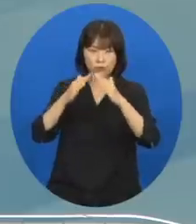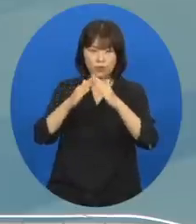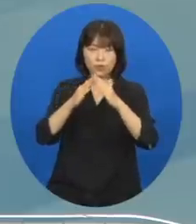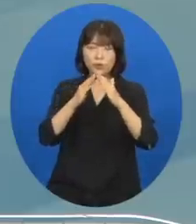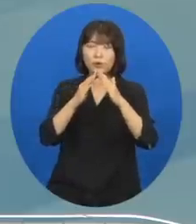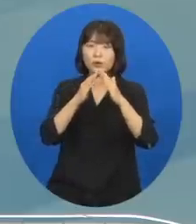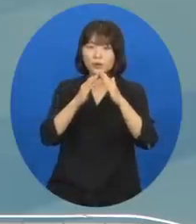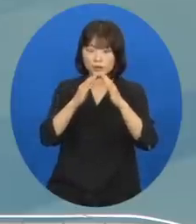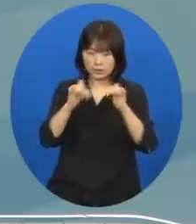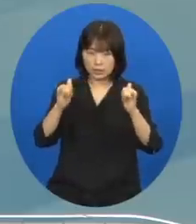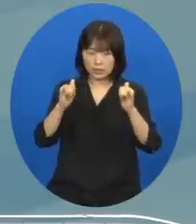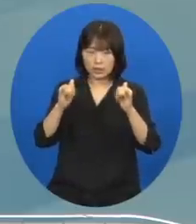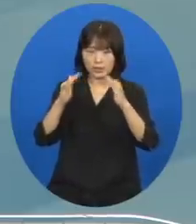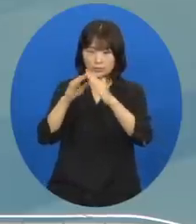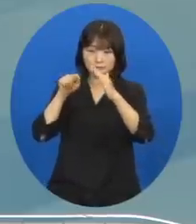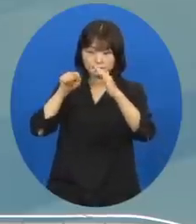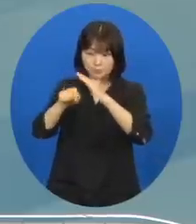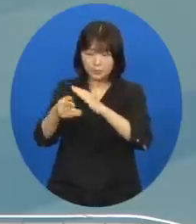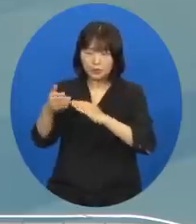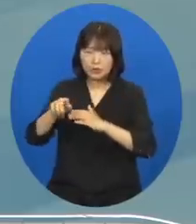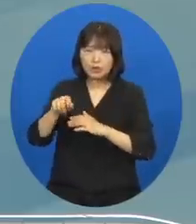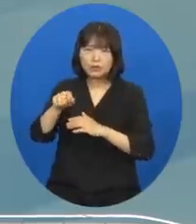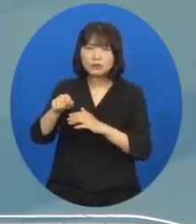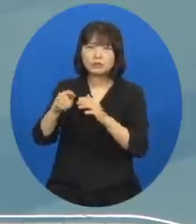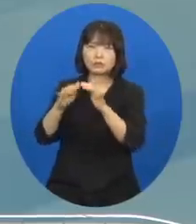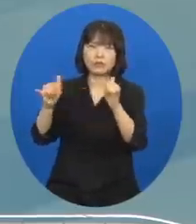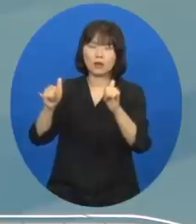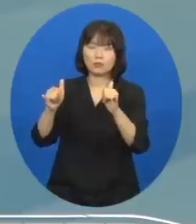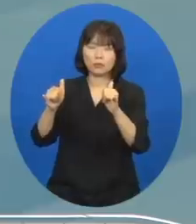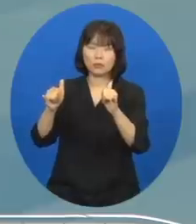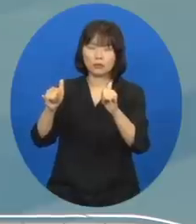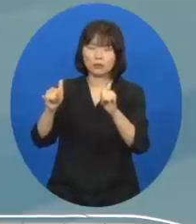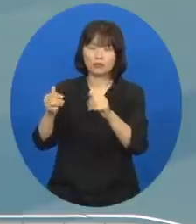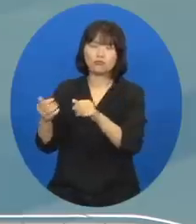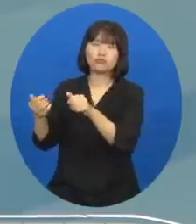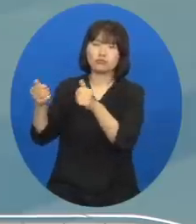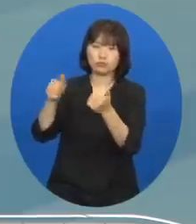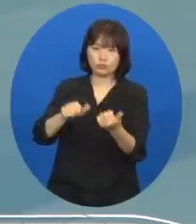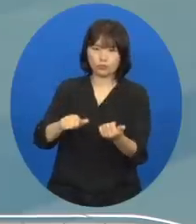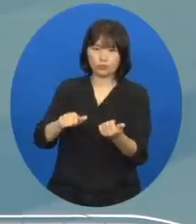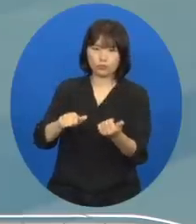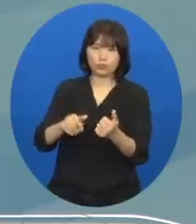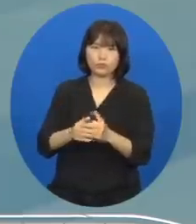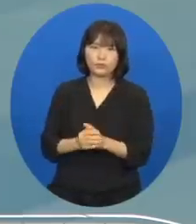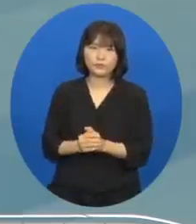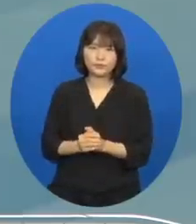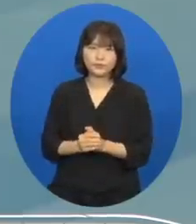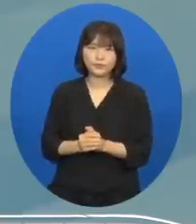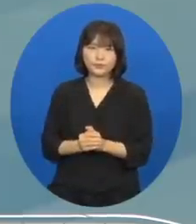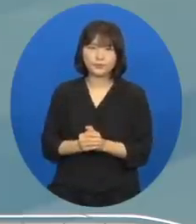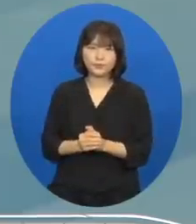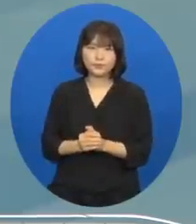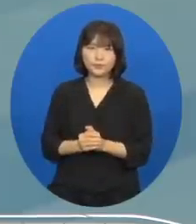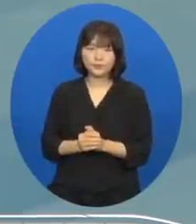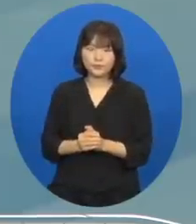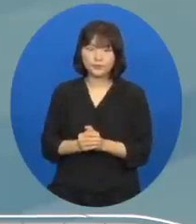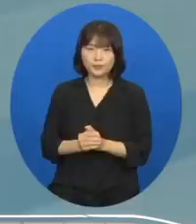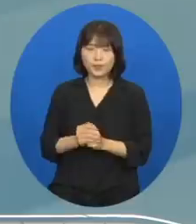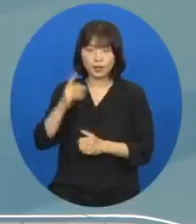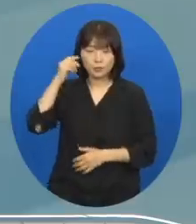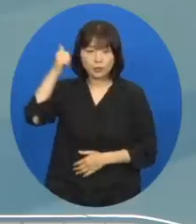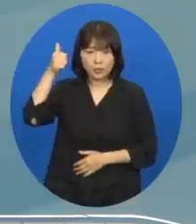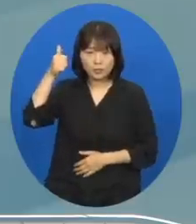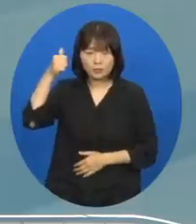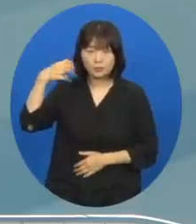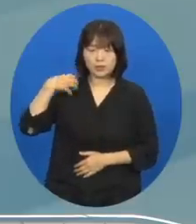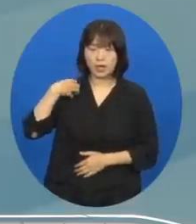갔는데 자기 품에서 그 교인이 죽은 거예요. 그 목사님이 담임